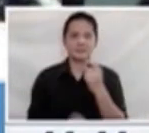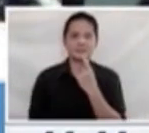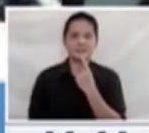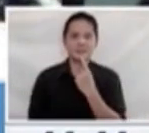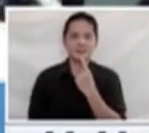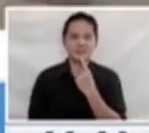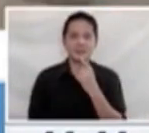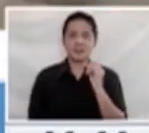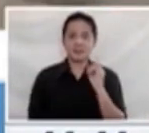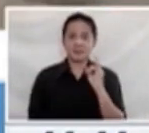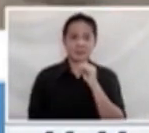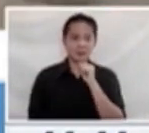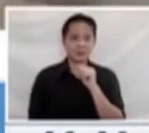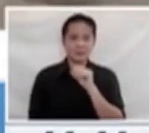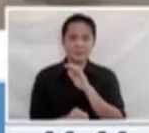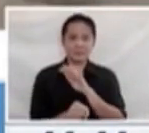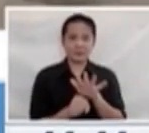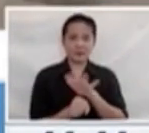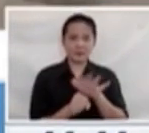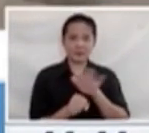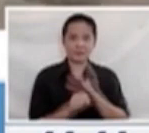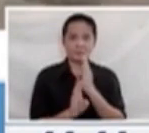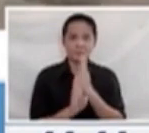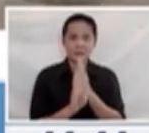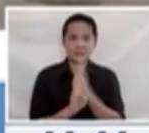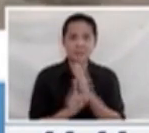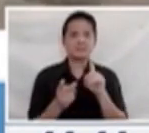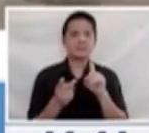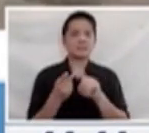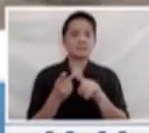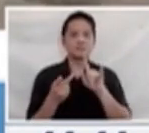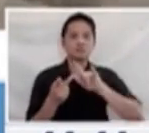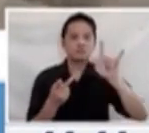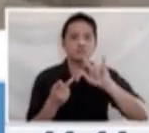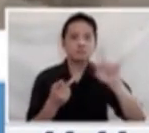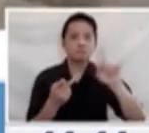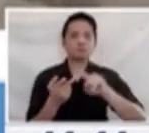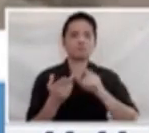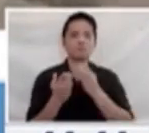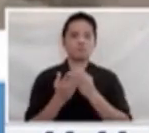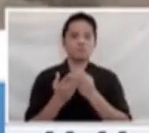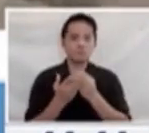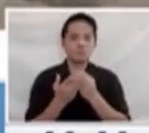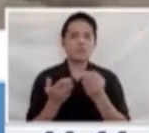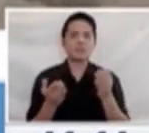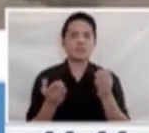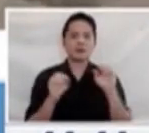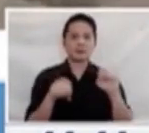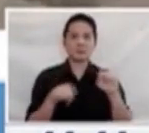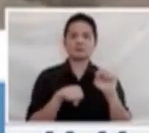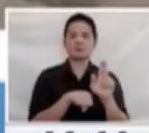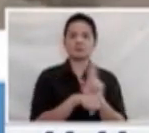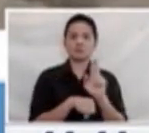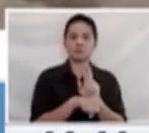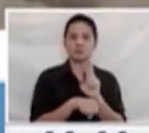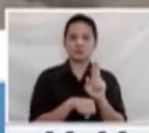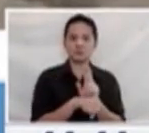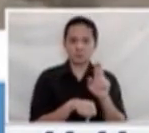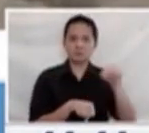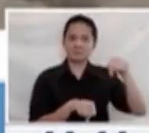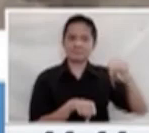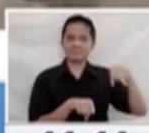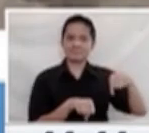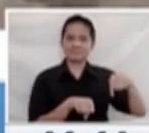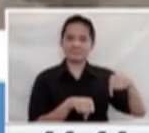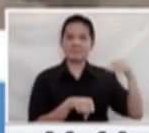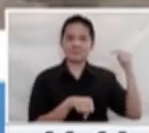probinsya sa pamamagitan ng bus. Doon po sa mga taga Visayas at Mindanao, sila po ay iahatid sa pamamagitan ng eroplano